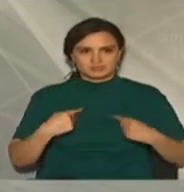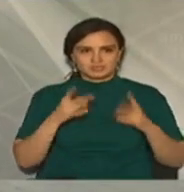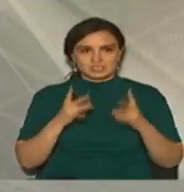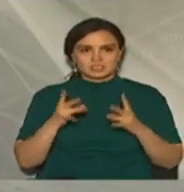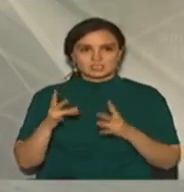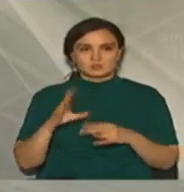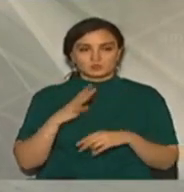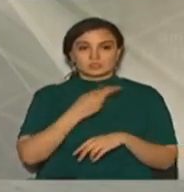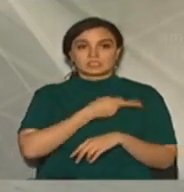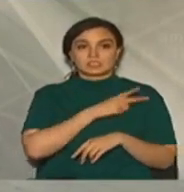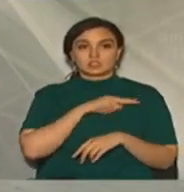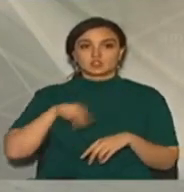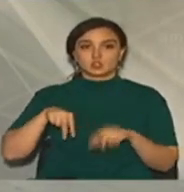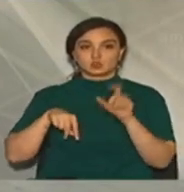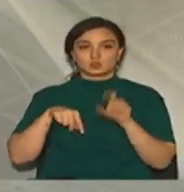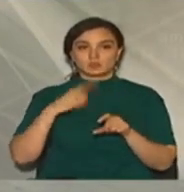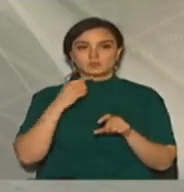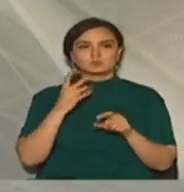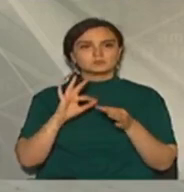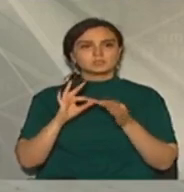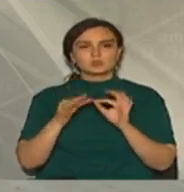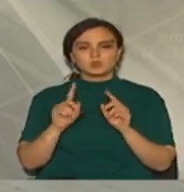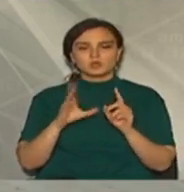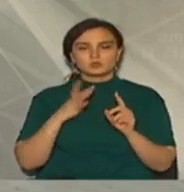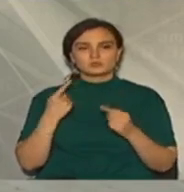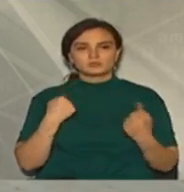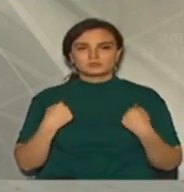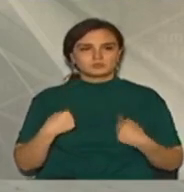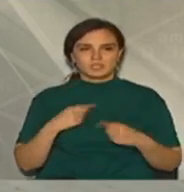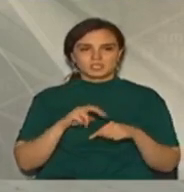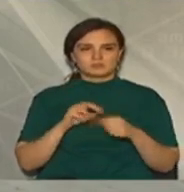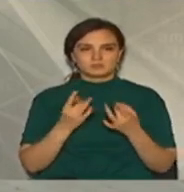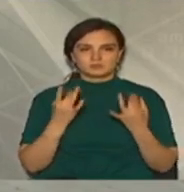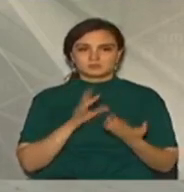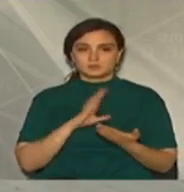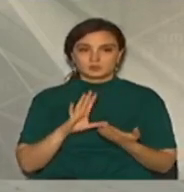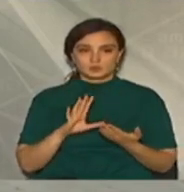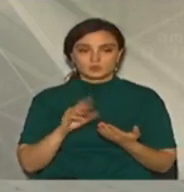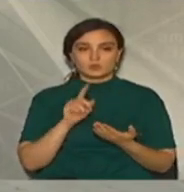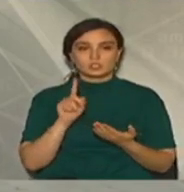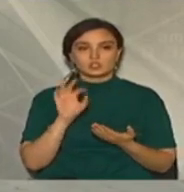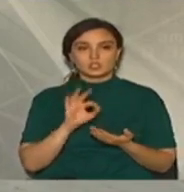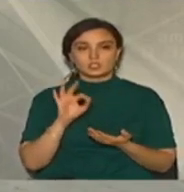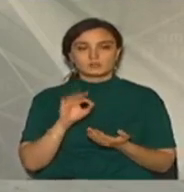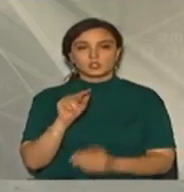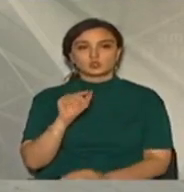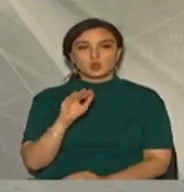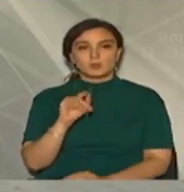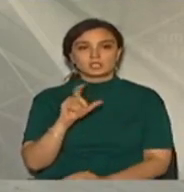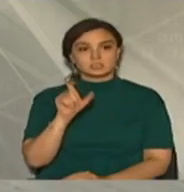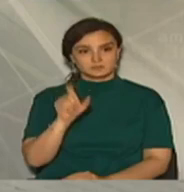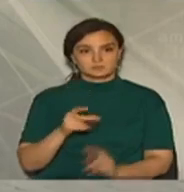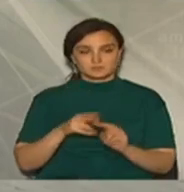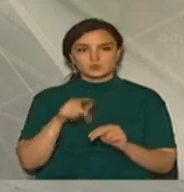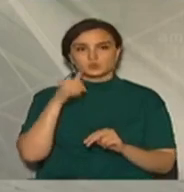კლინიკის დირექტორი ჩვენ გვეუბნებოდა, თუმცა დეტალურად თუ რა სახის დაზიანება იყო, ექიმს ჩვენთან განმარტება არ გაუკეთებია. რაც შეეხება ლევან თოფაძეს, შეგახსენებთ, რომ